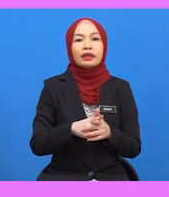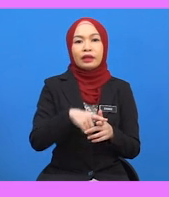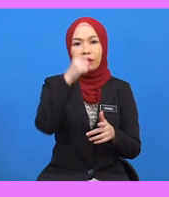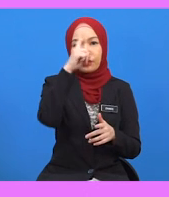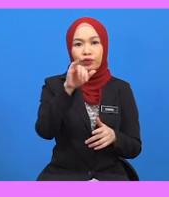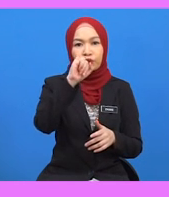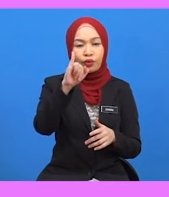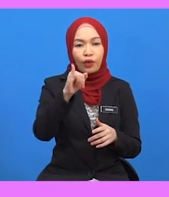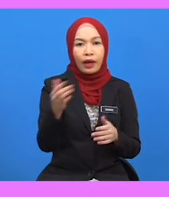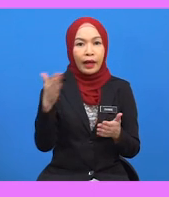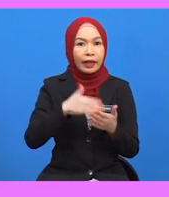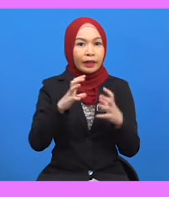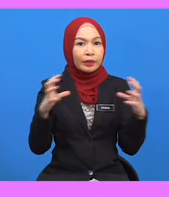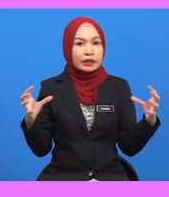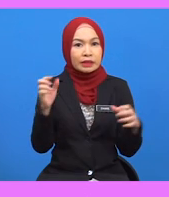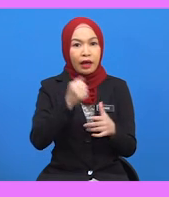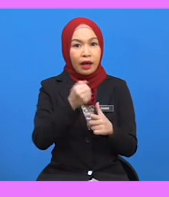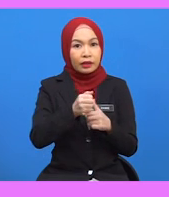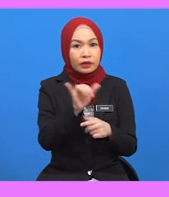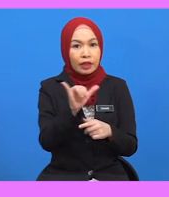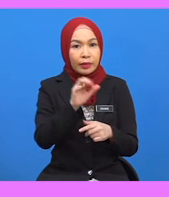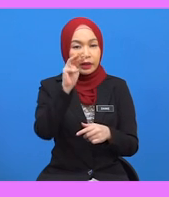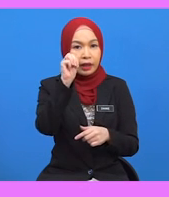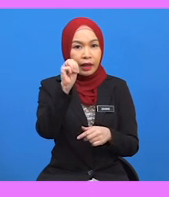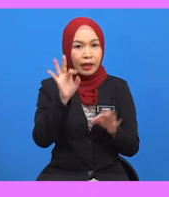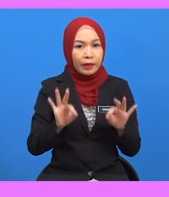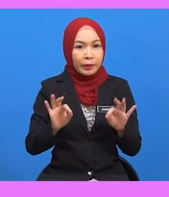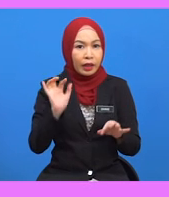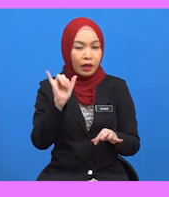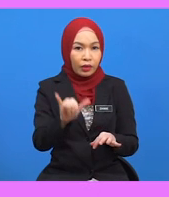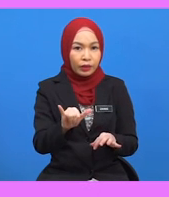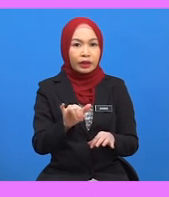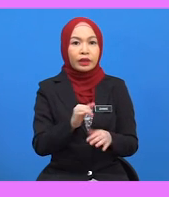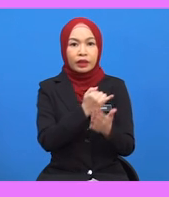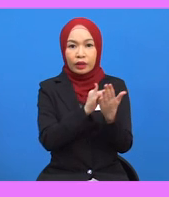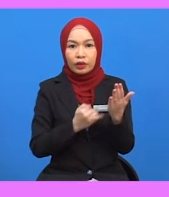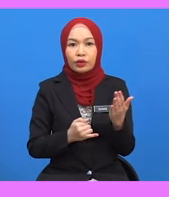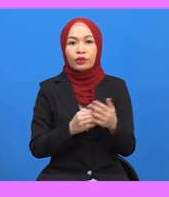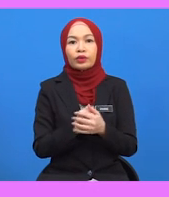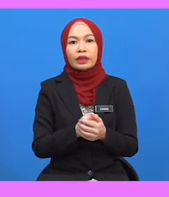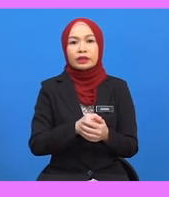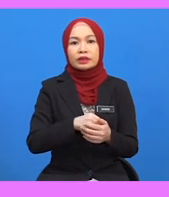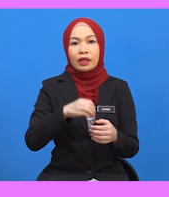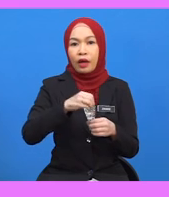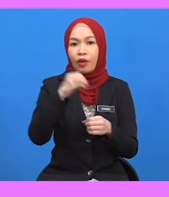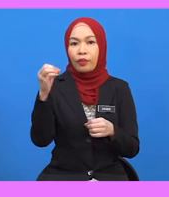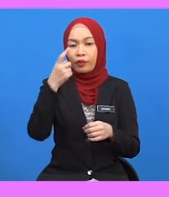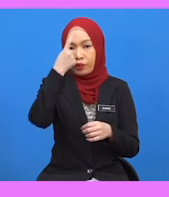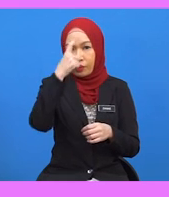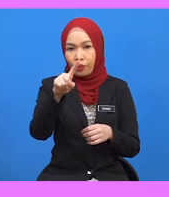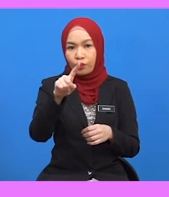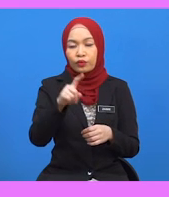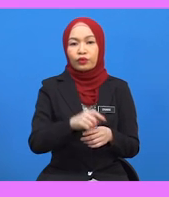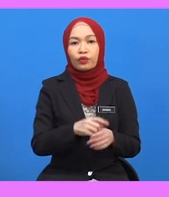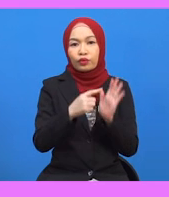besar atau sama dengan N. Jika ya, Lukis simbol output untuk papan